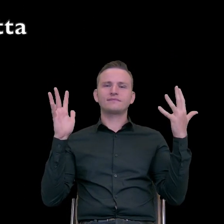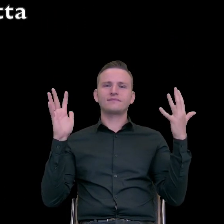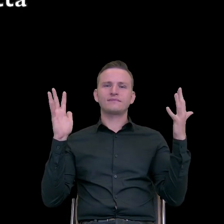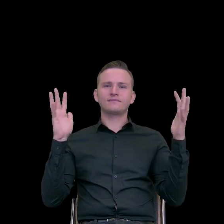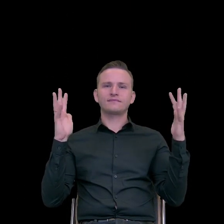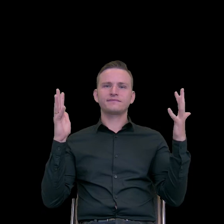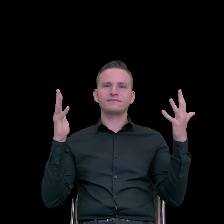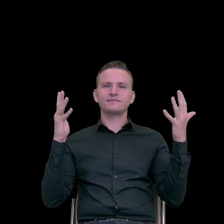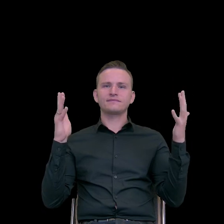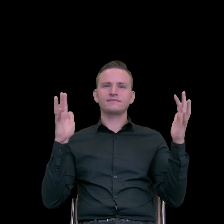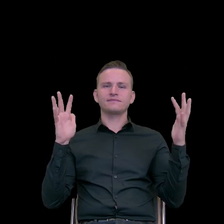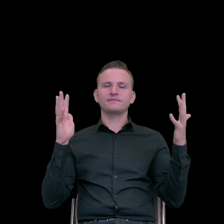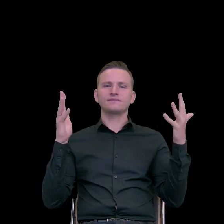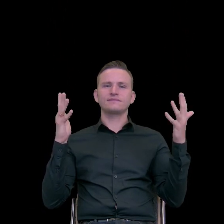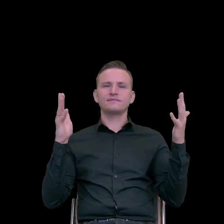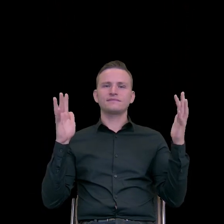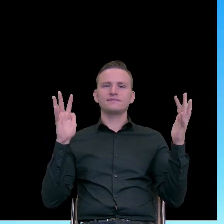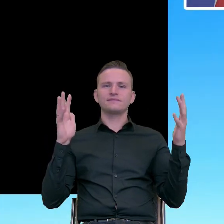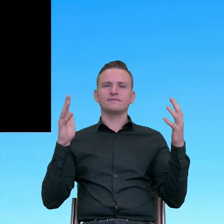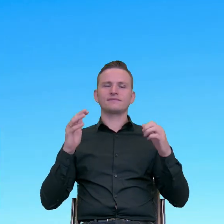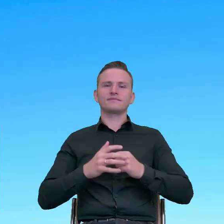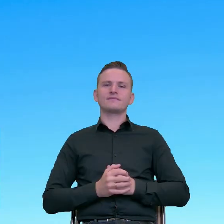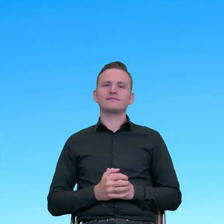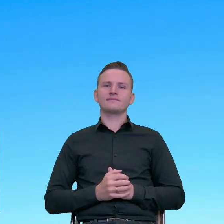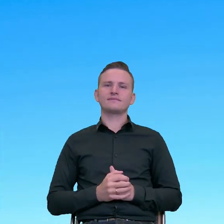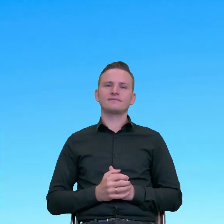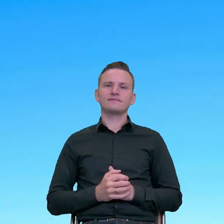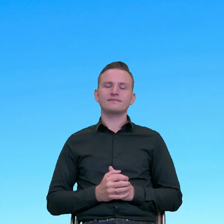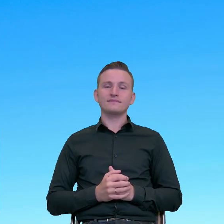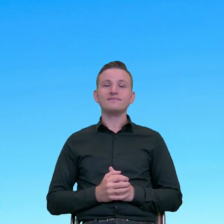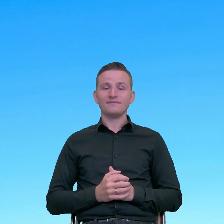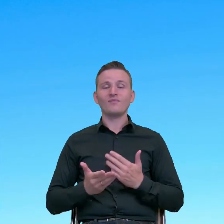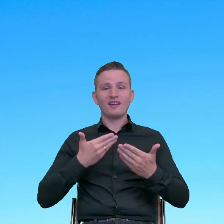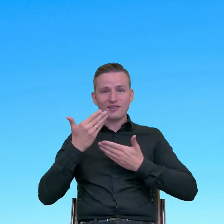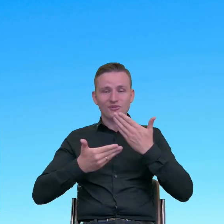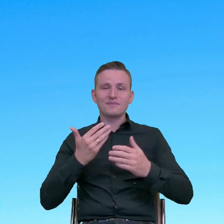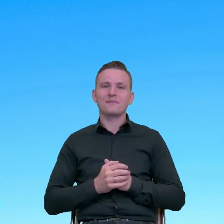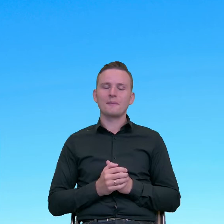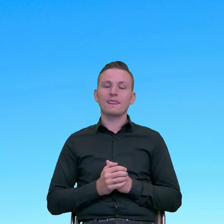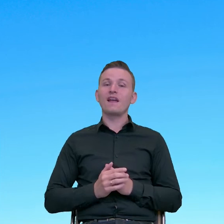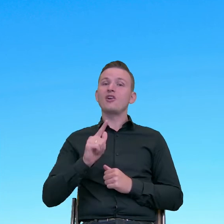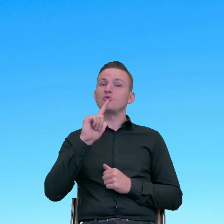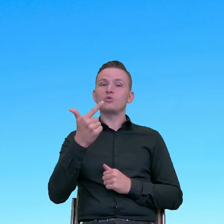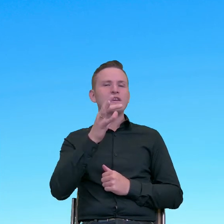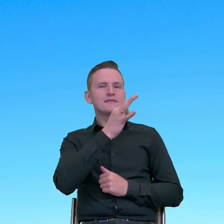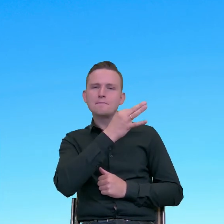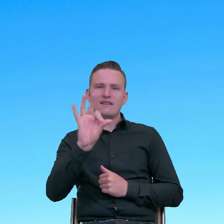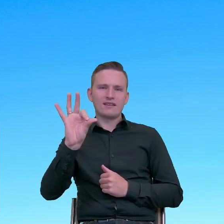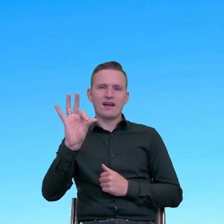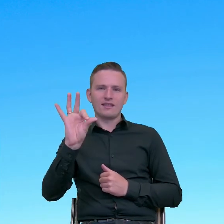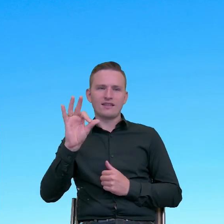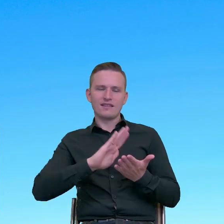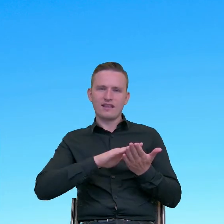Gratulujemy. Drugie wyróżnienie trafia do